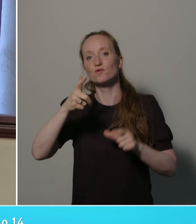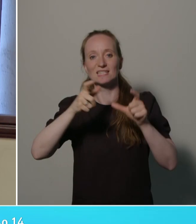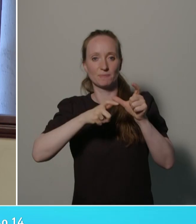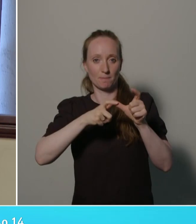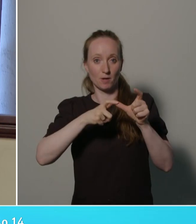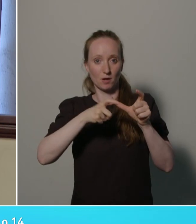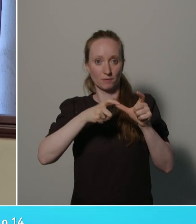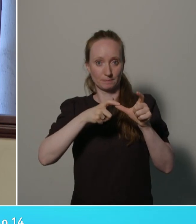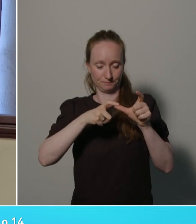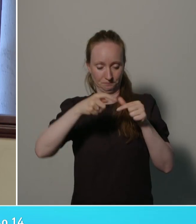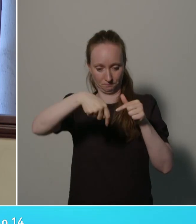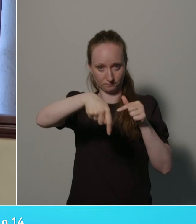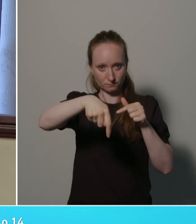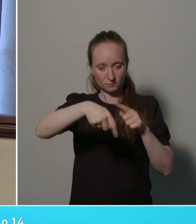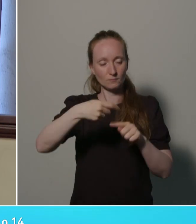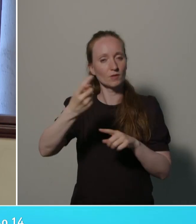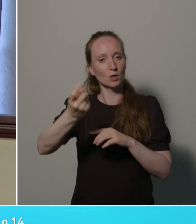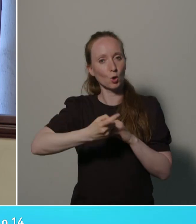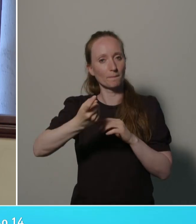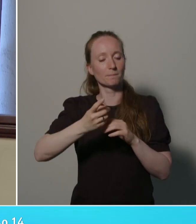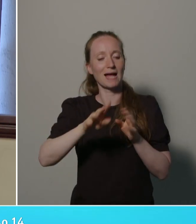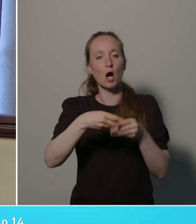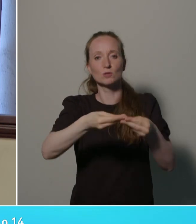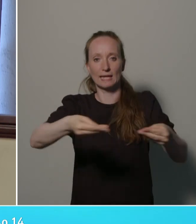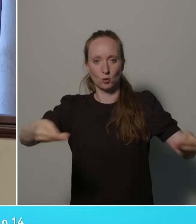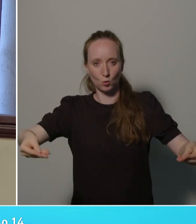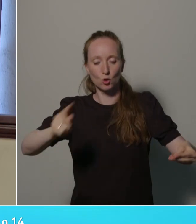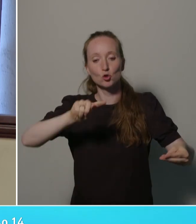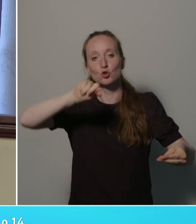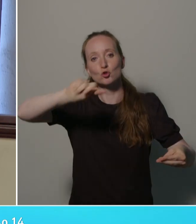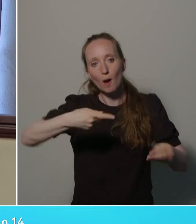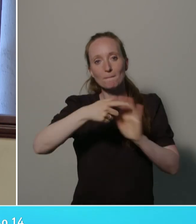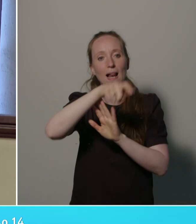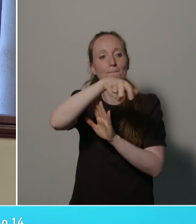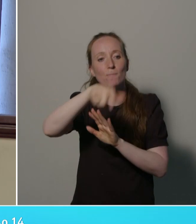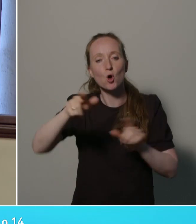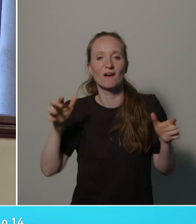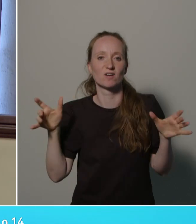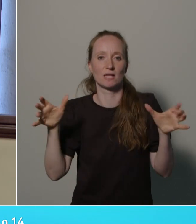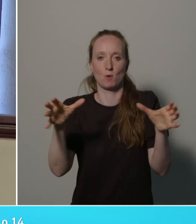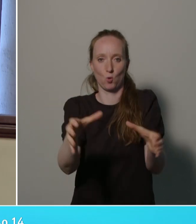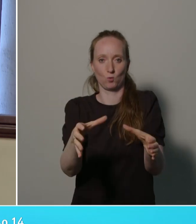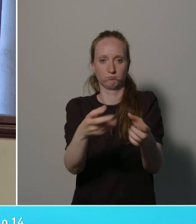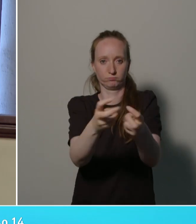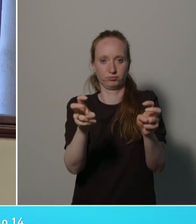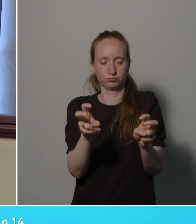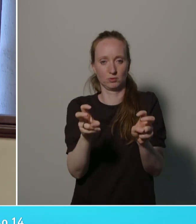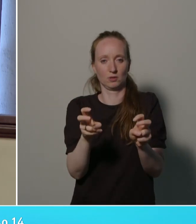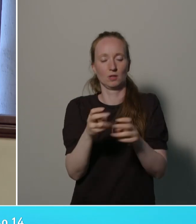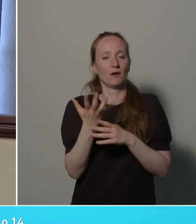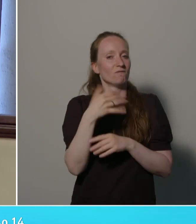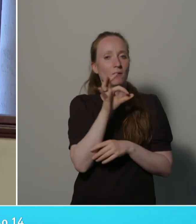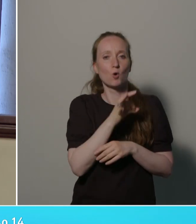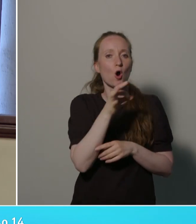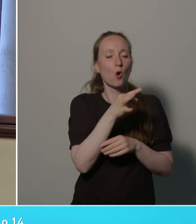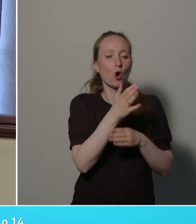weitere und dann nach der Auslegung Bürgerversammlung geben, die dann nicht als Ortsbeirat stattfindet,